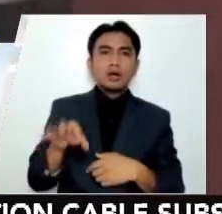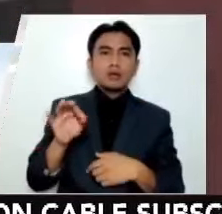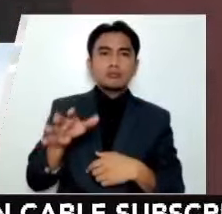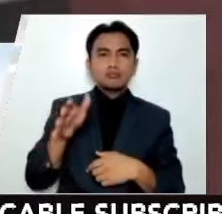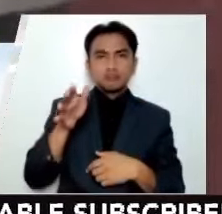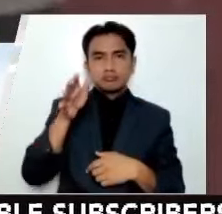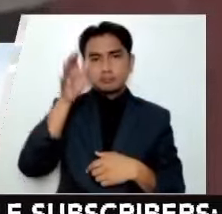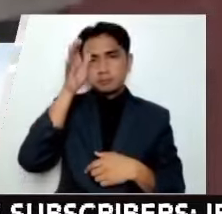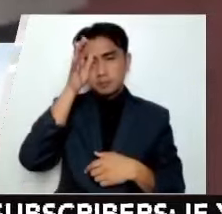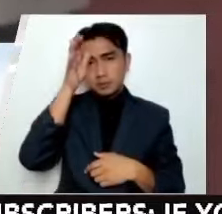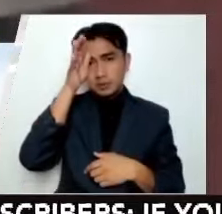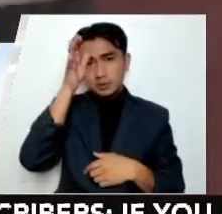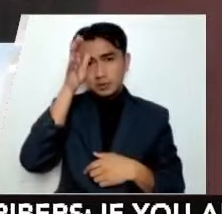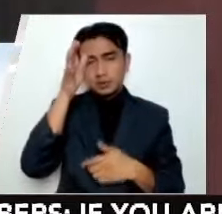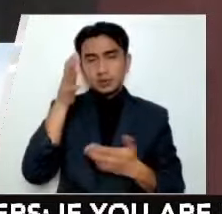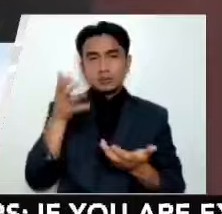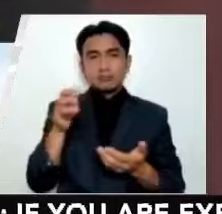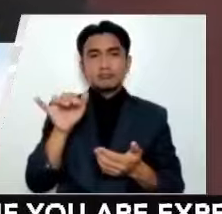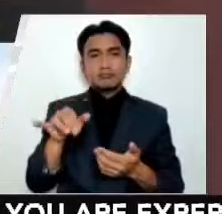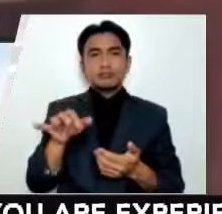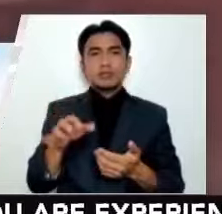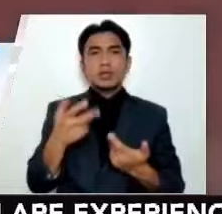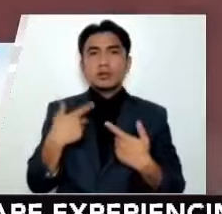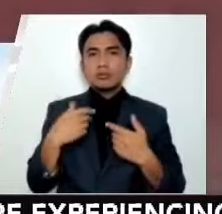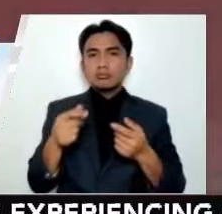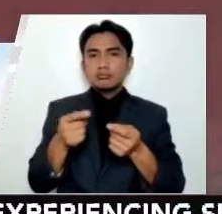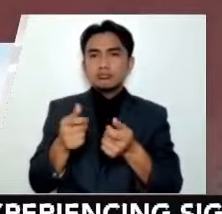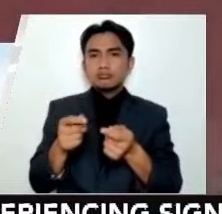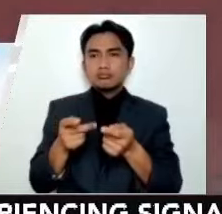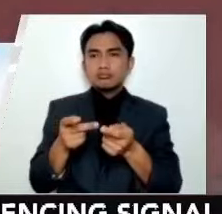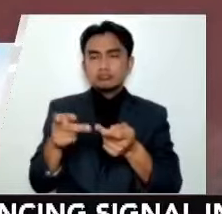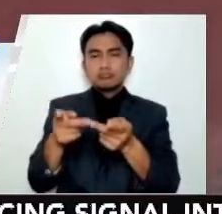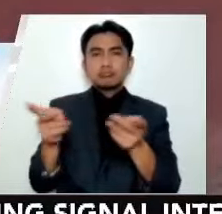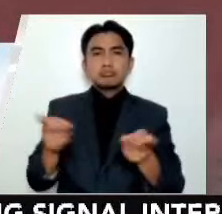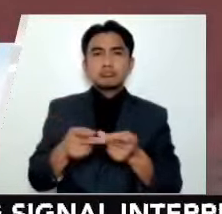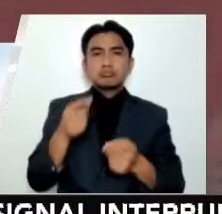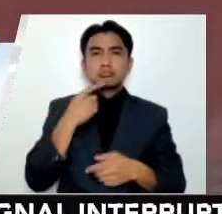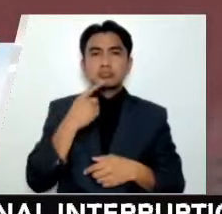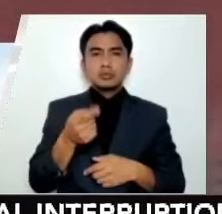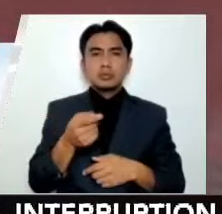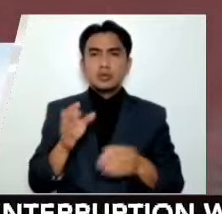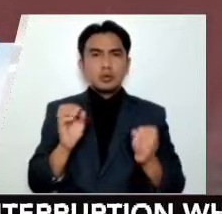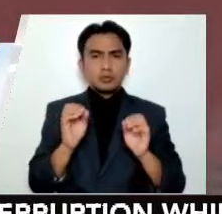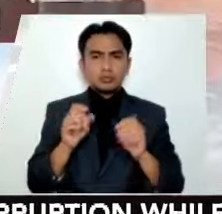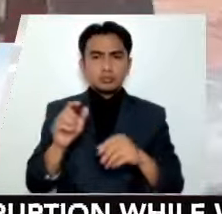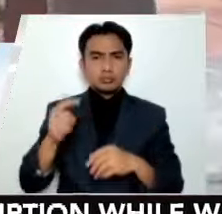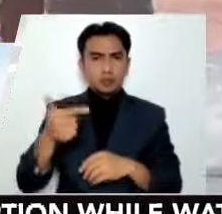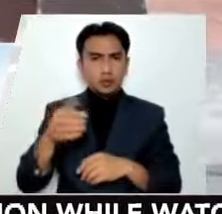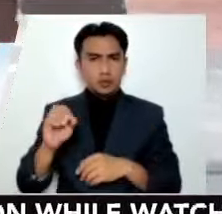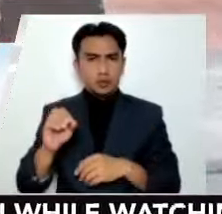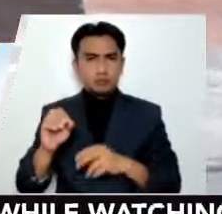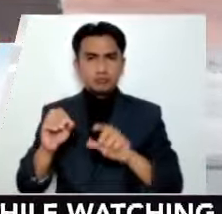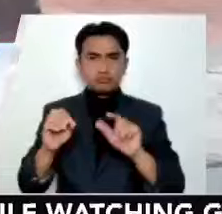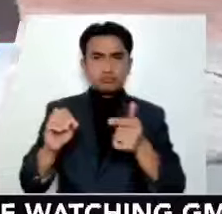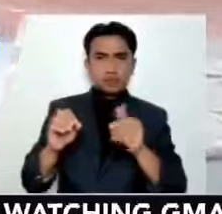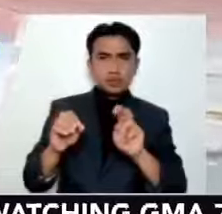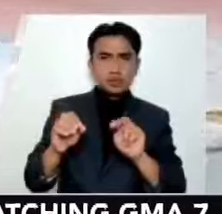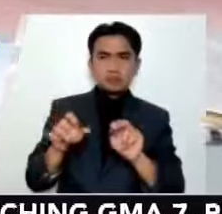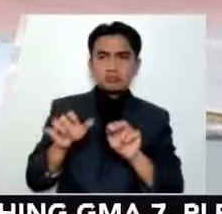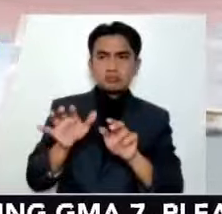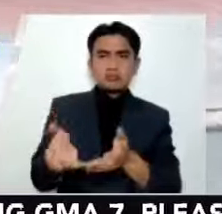Sa kanumero nitong lote, sabi ng nakausap namin, wala namang tumirang Guo at Wen Yilin doon sa nagdaang